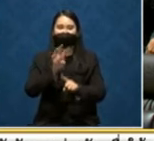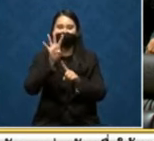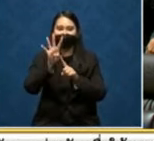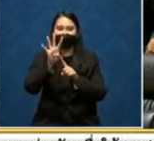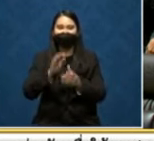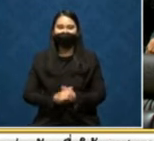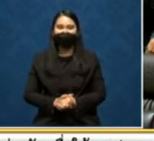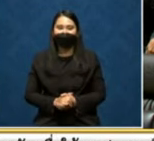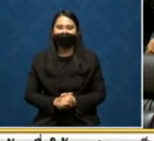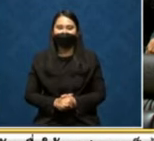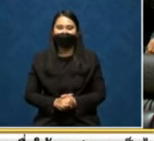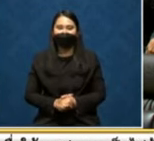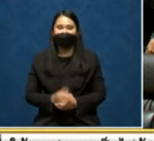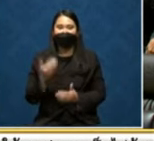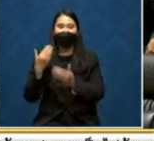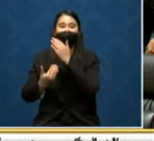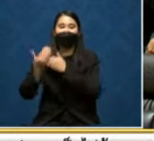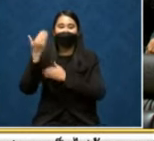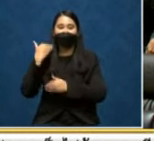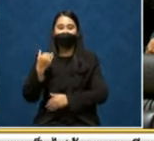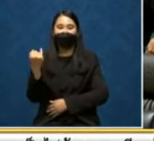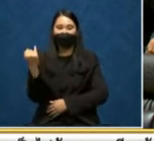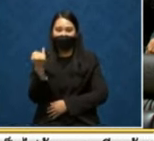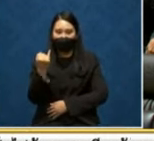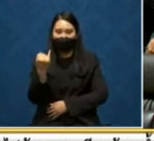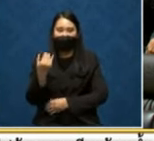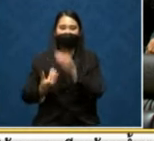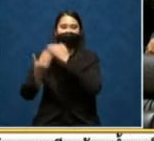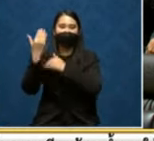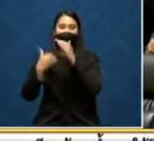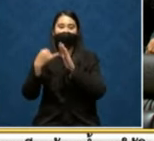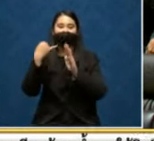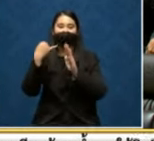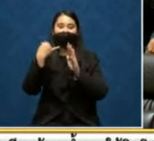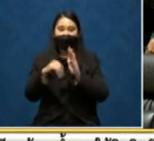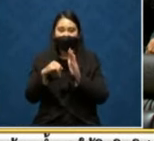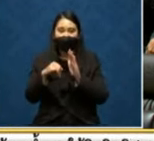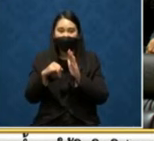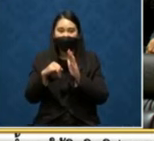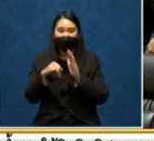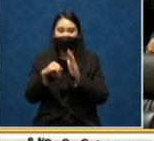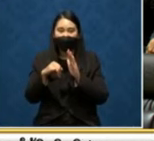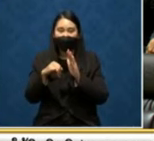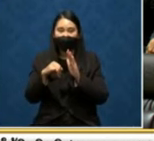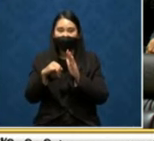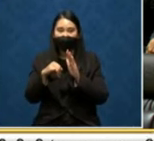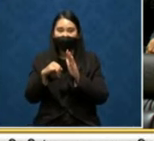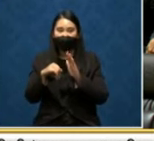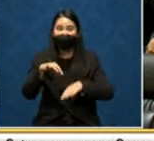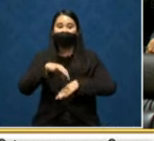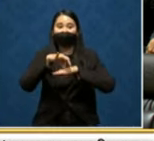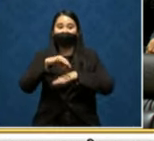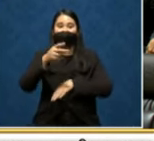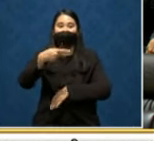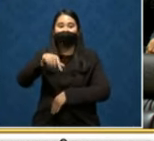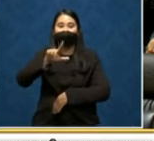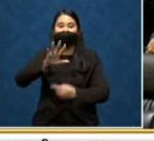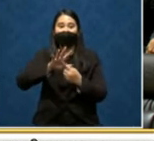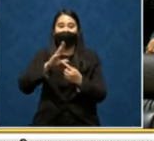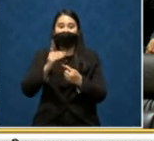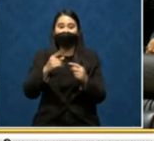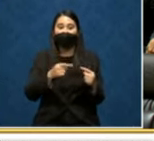คนมีประวัติด่างพลอยมีมลทินมัวหมองขนาดนี้สมควรเป็นปลัดกระทรวงต่อ